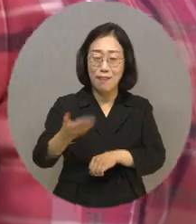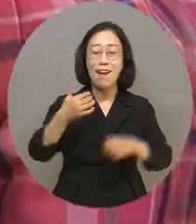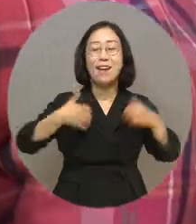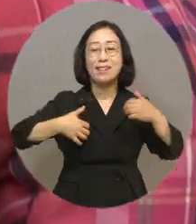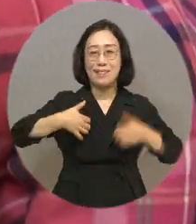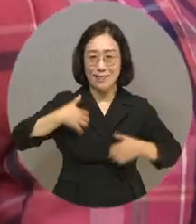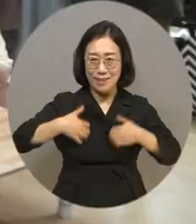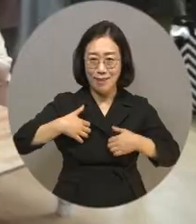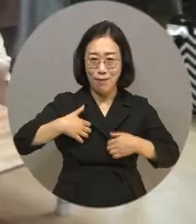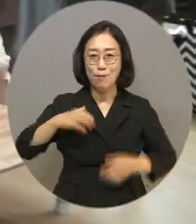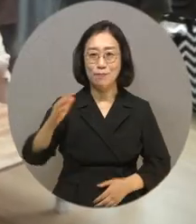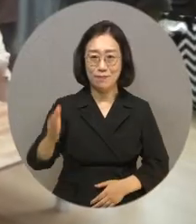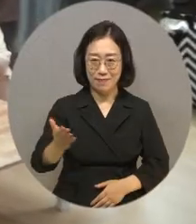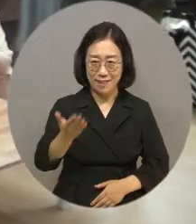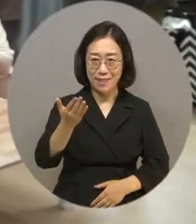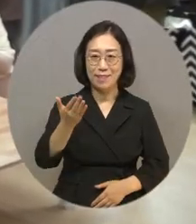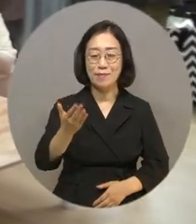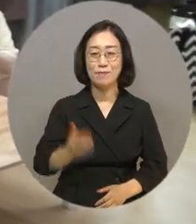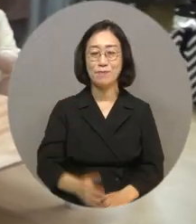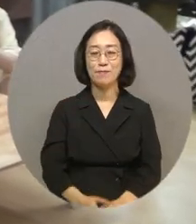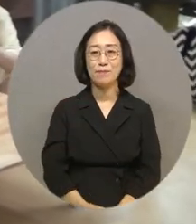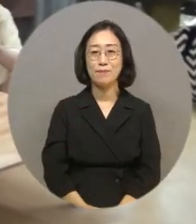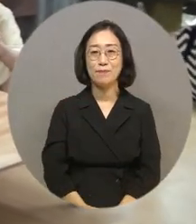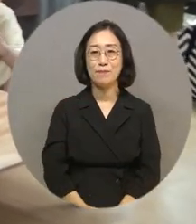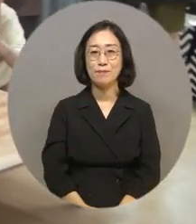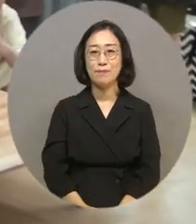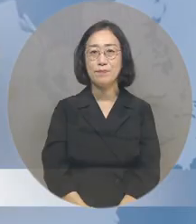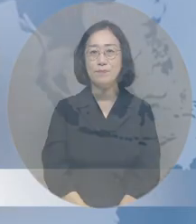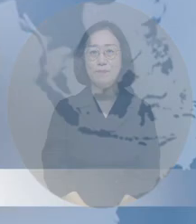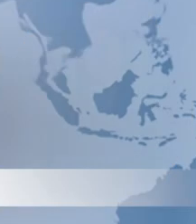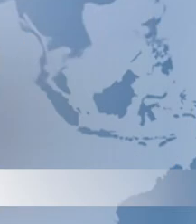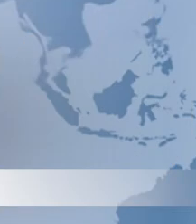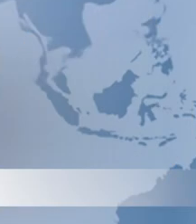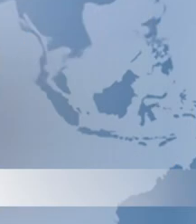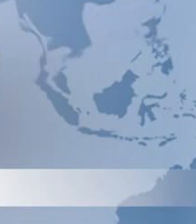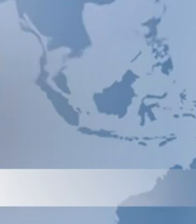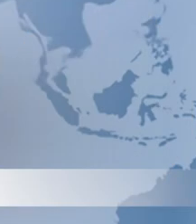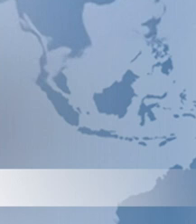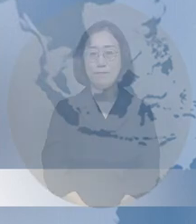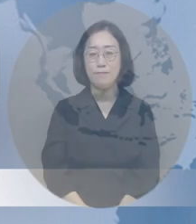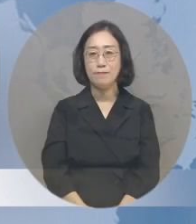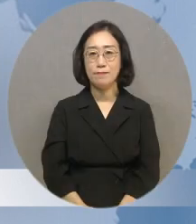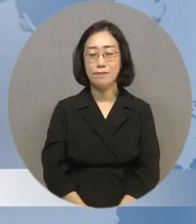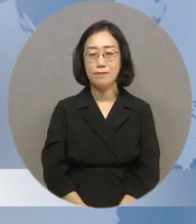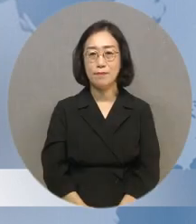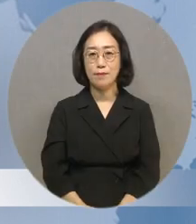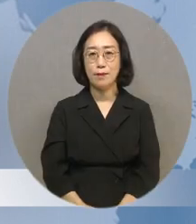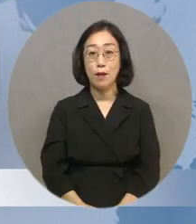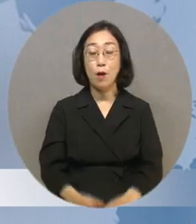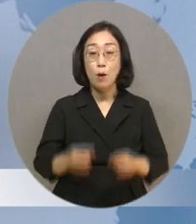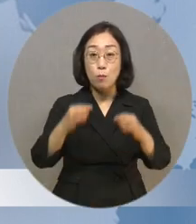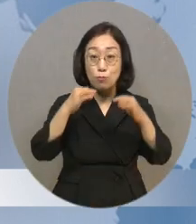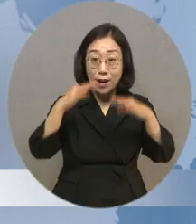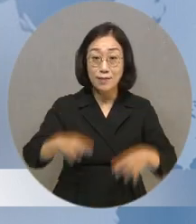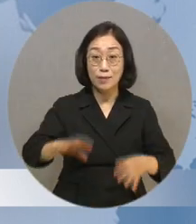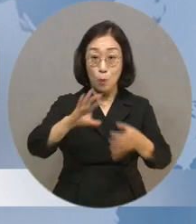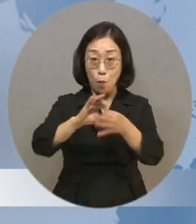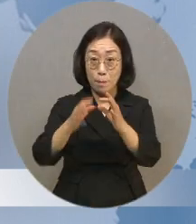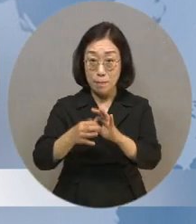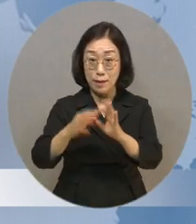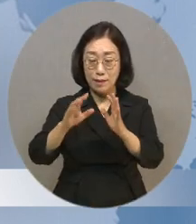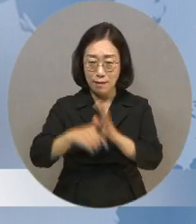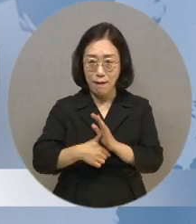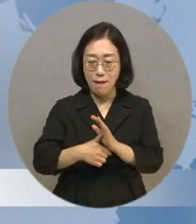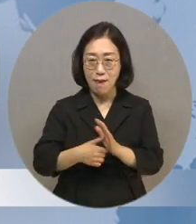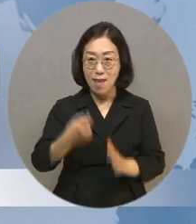즐거움으로 기억됩니다. 복지TV 경기방송 정선입니다. 이번 파리올림픽에서 선수들은 값진